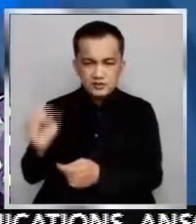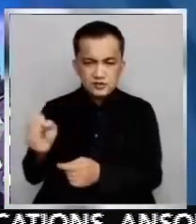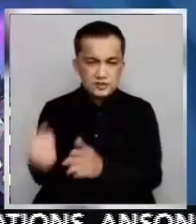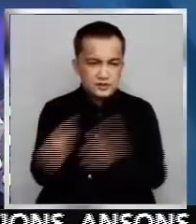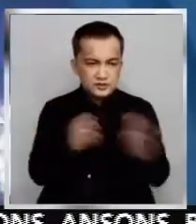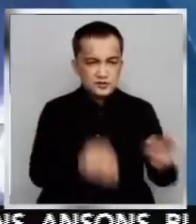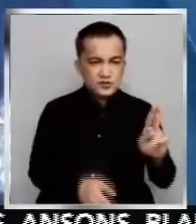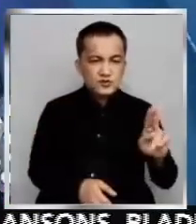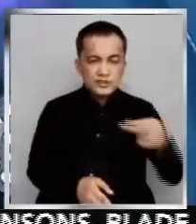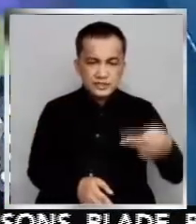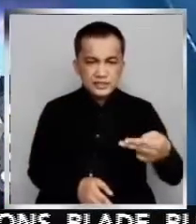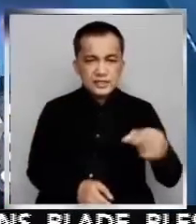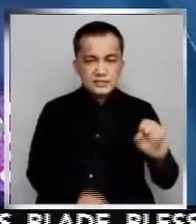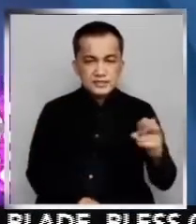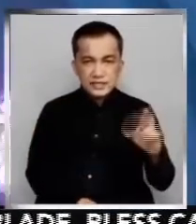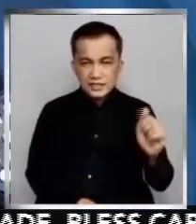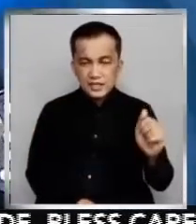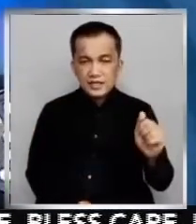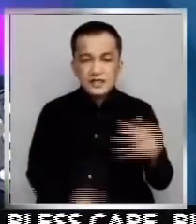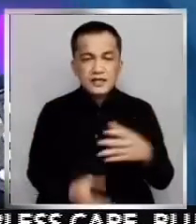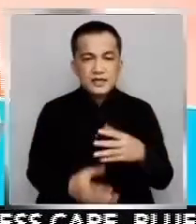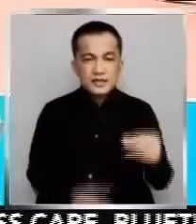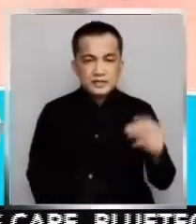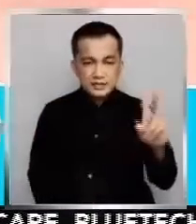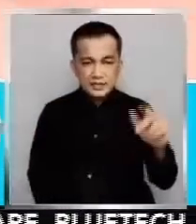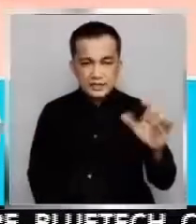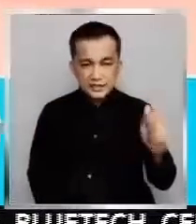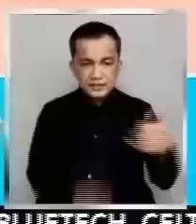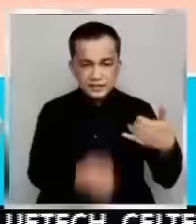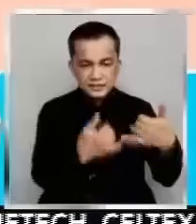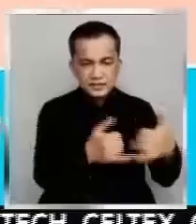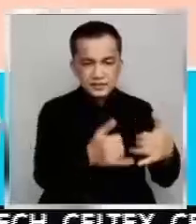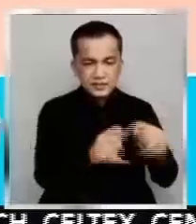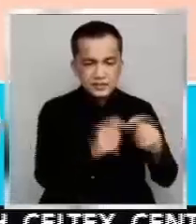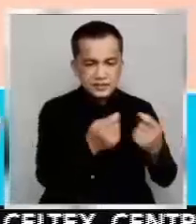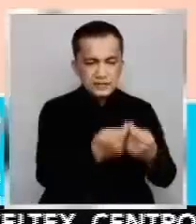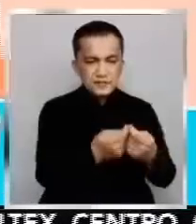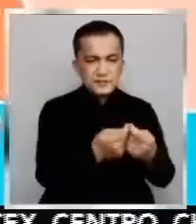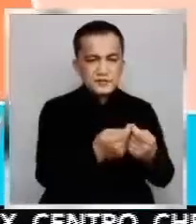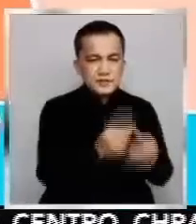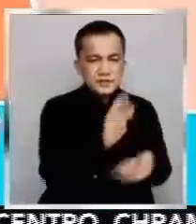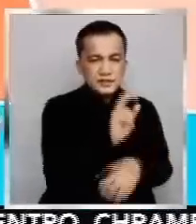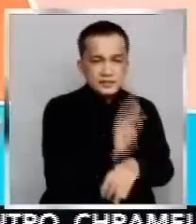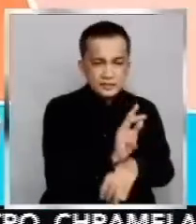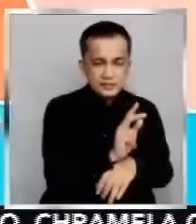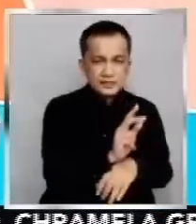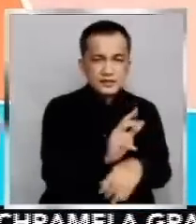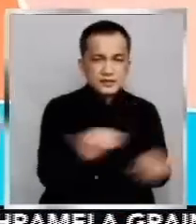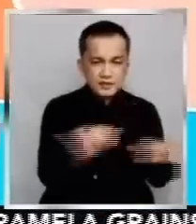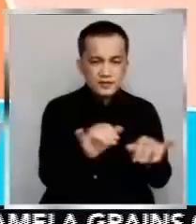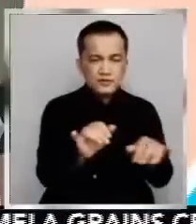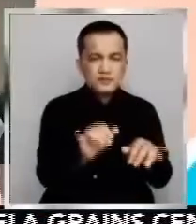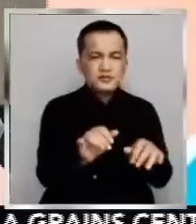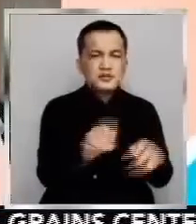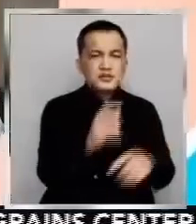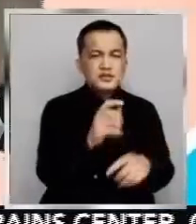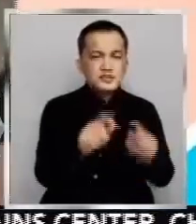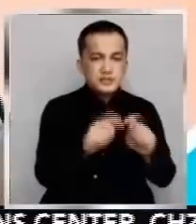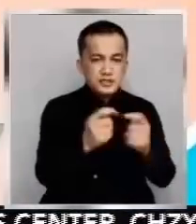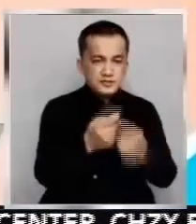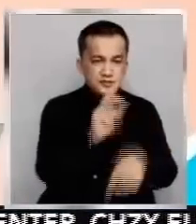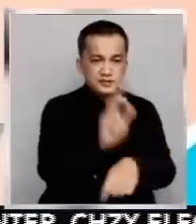Shira Diaz at Lyra Micolom naglaro sa Team Saints. Parehong Team Saints ang nagwagi. Sa gitna ng